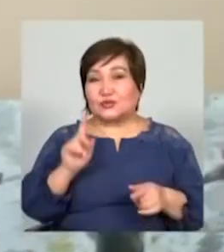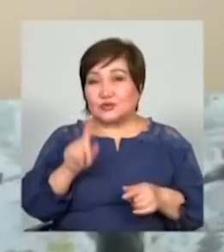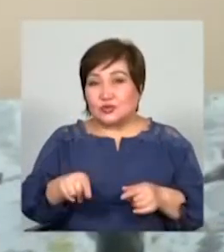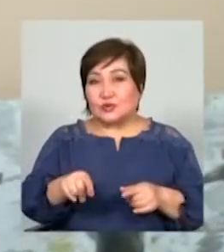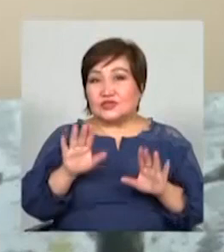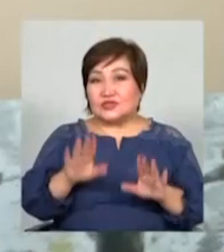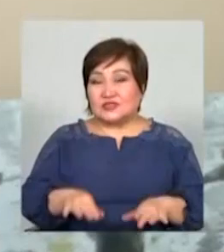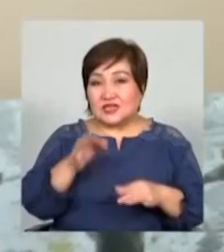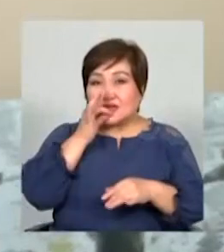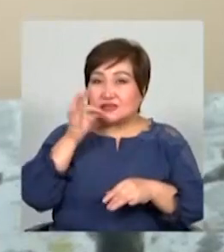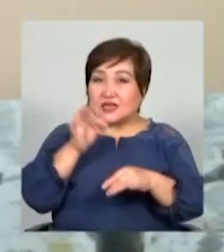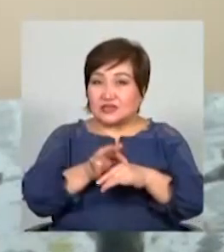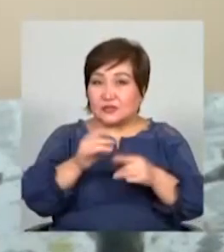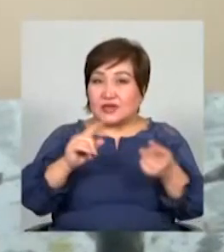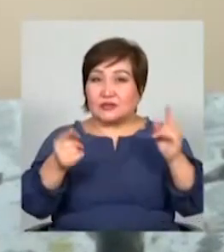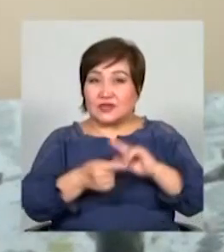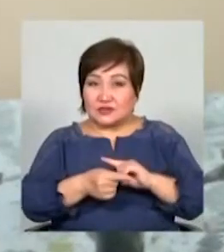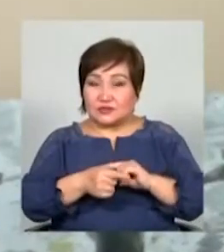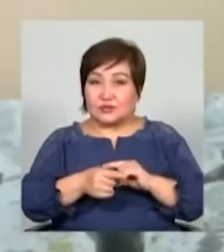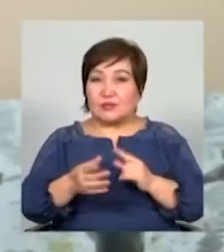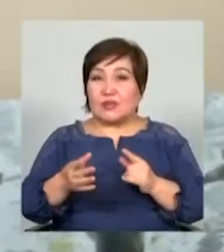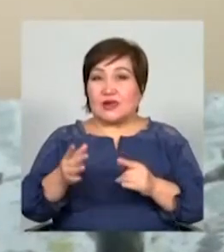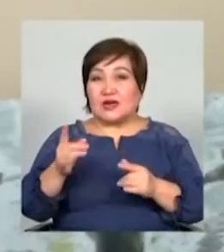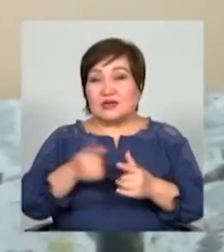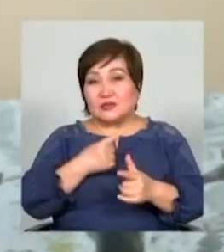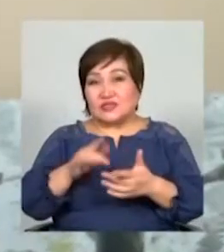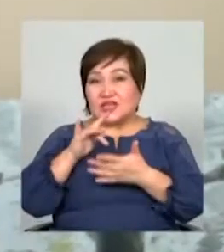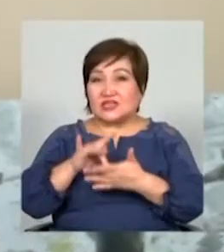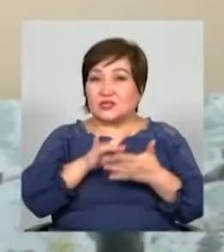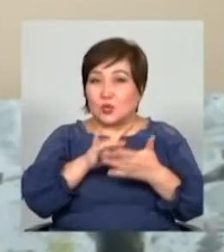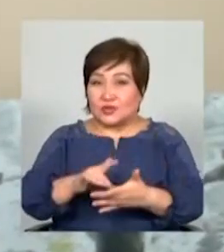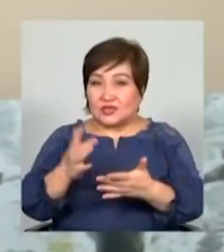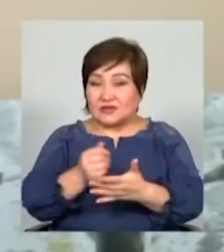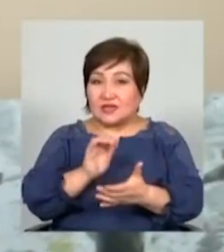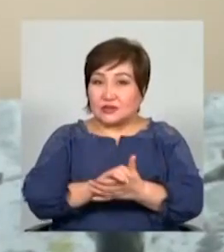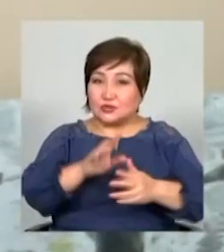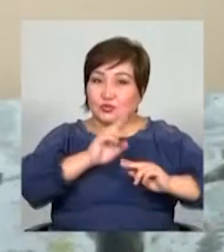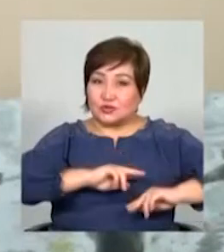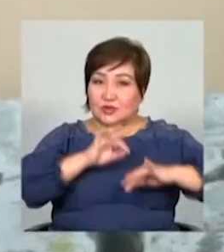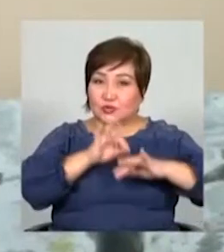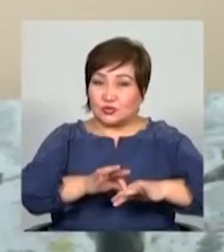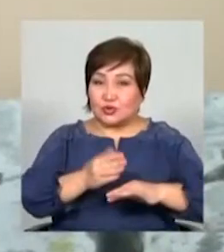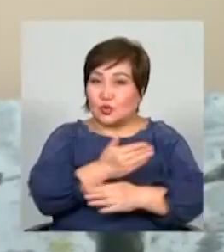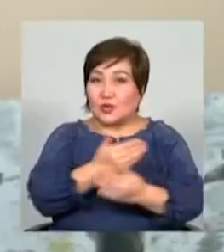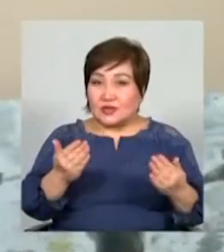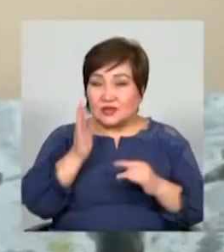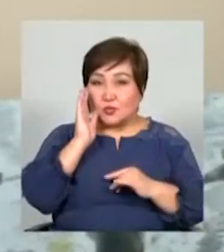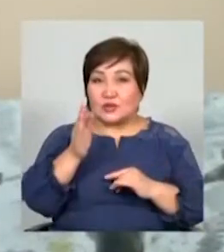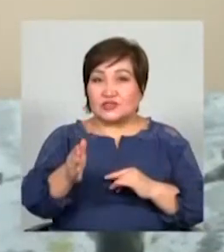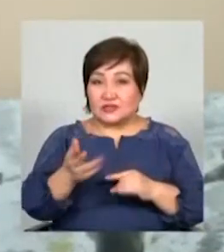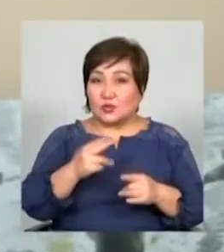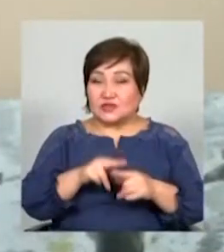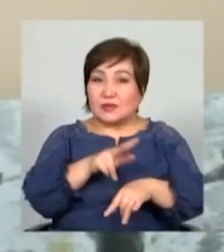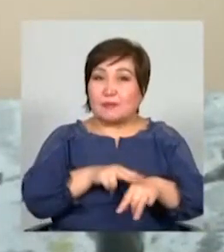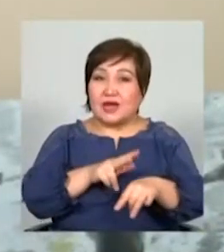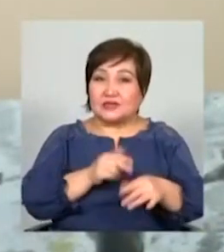алмасу, болмаса экскурсиялық танысу жұмыстарының өтуі, бұлардың болашақта осы біздің полиция